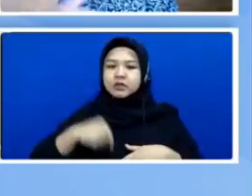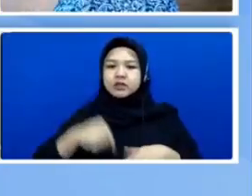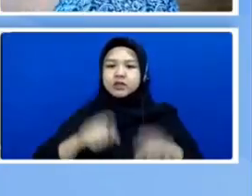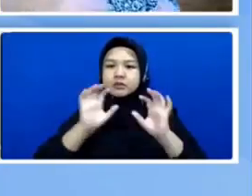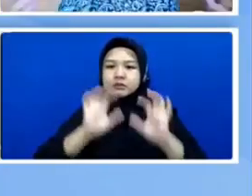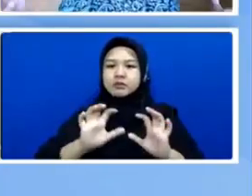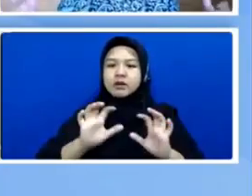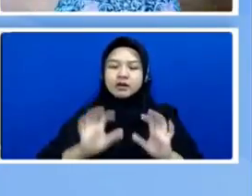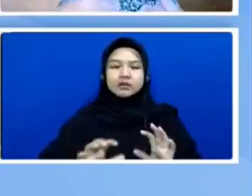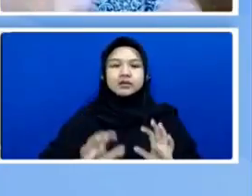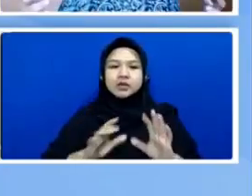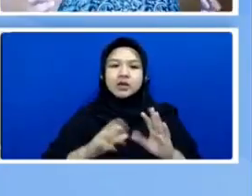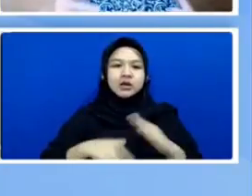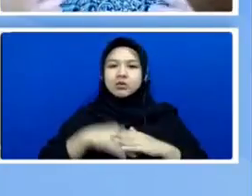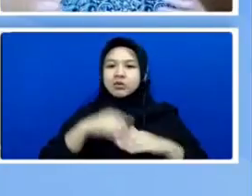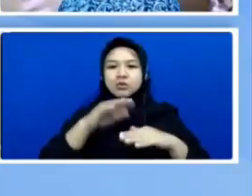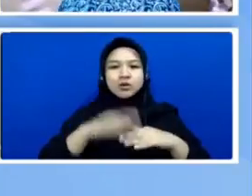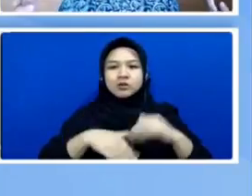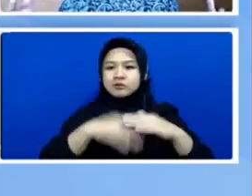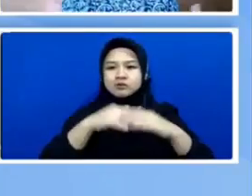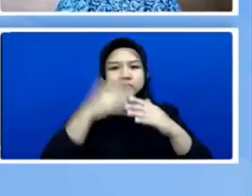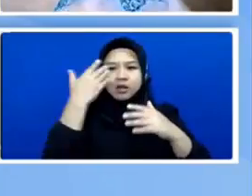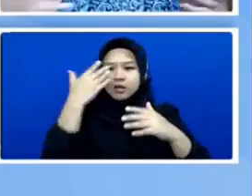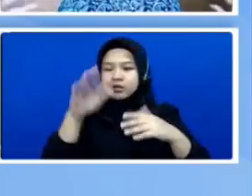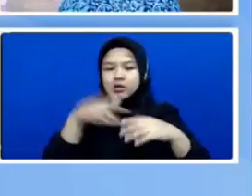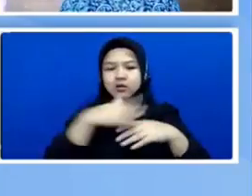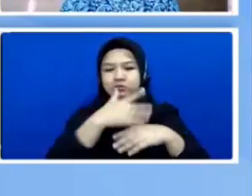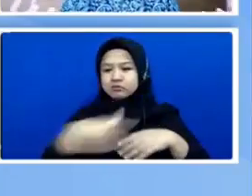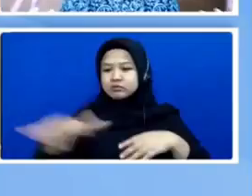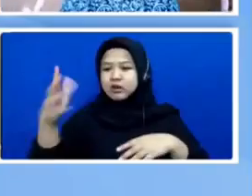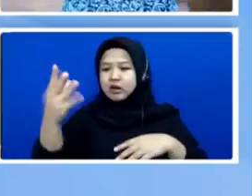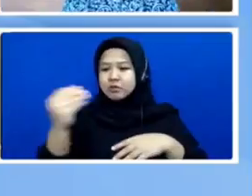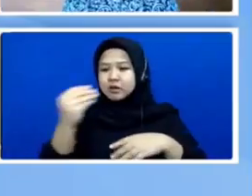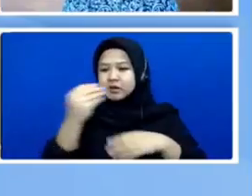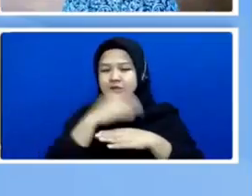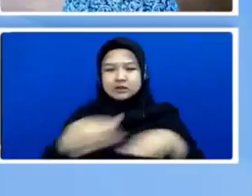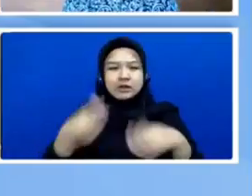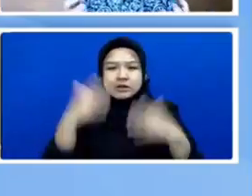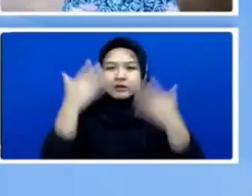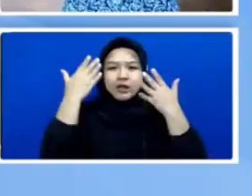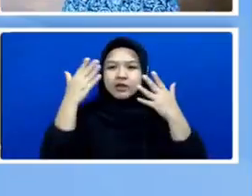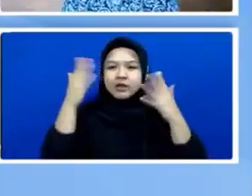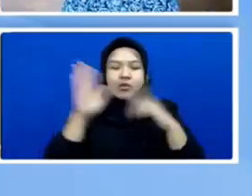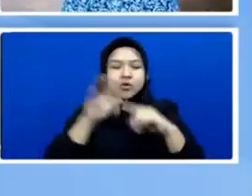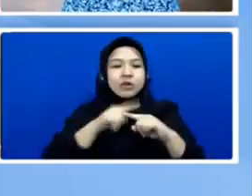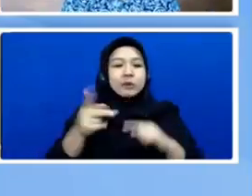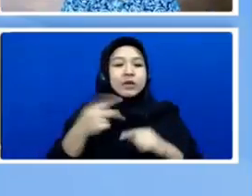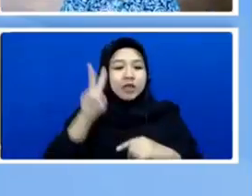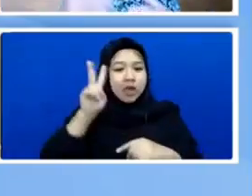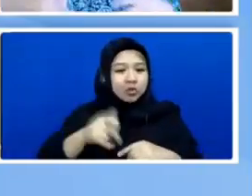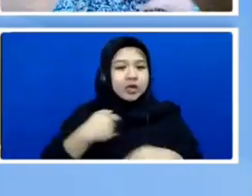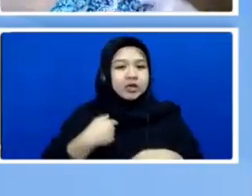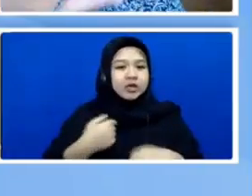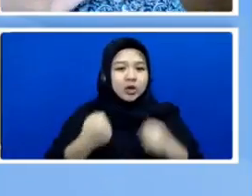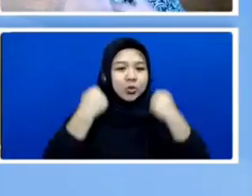waves, ya. Kita nggak tahu kapan akan selesai, tetapi kita harus memiliki stamina